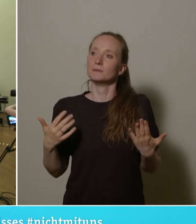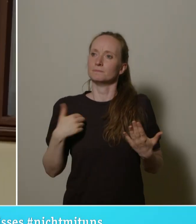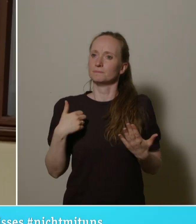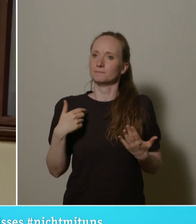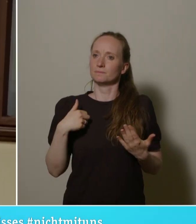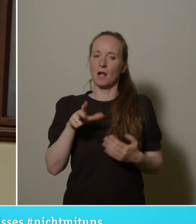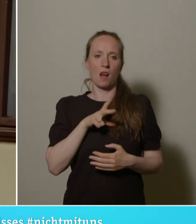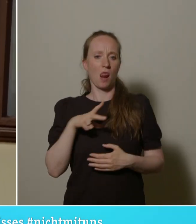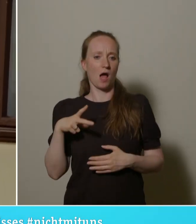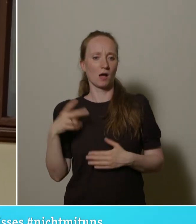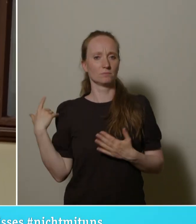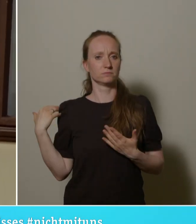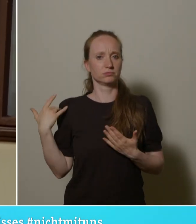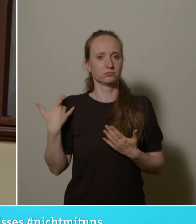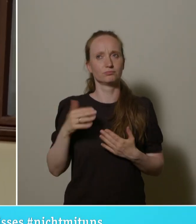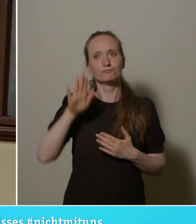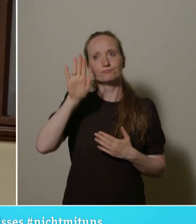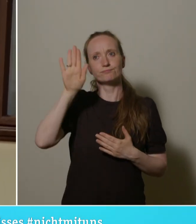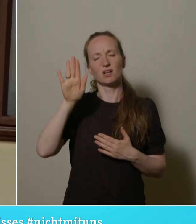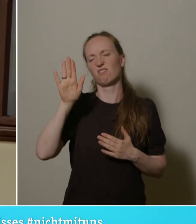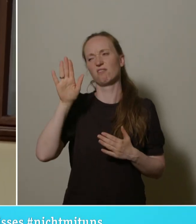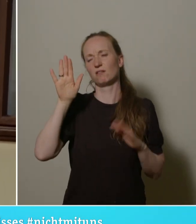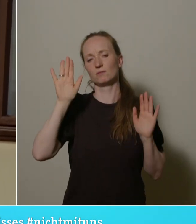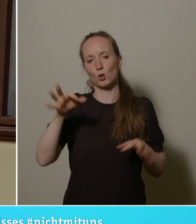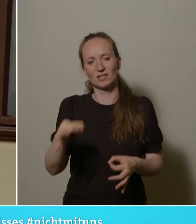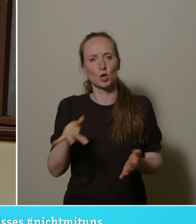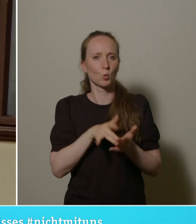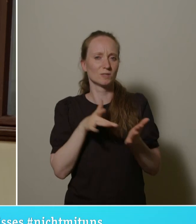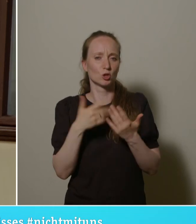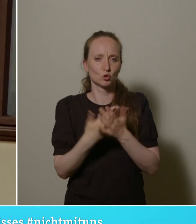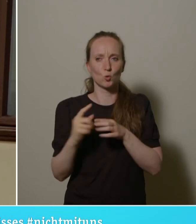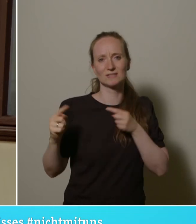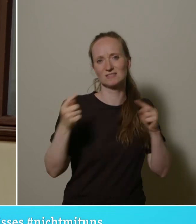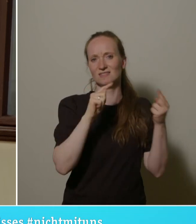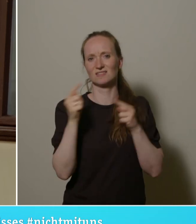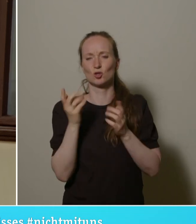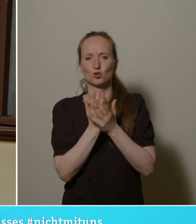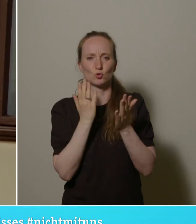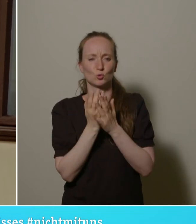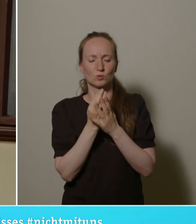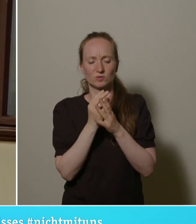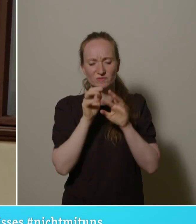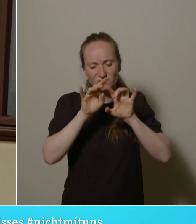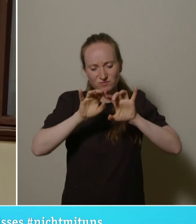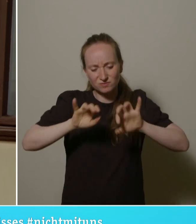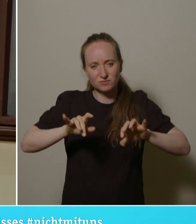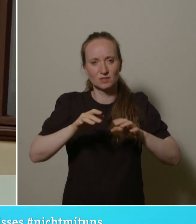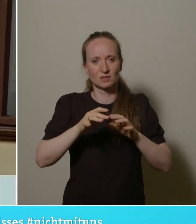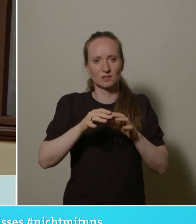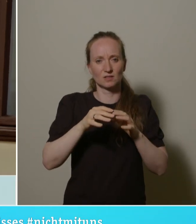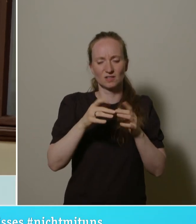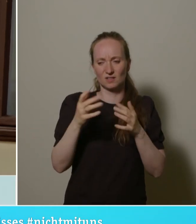schön lange dabei, mich eigentlich nicht melden zu wollen, weil diese Debatte in sich total zerfasert ist.